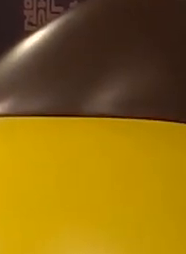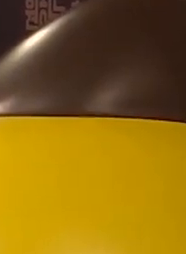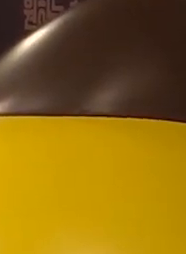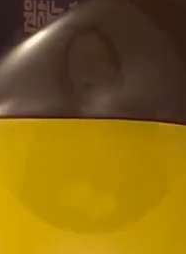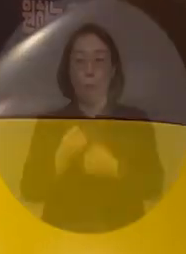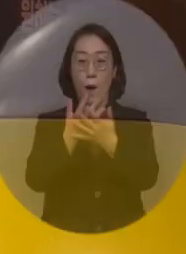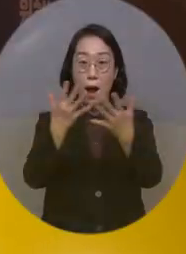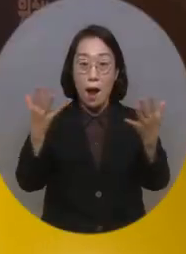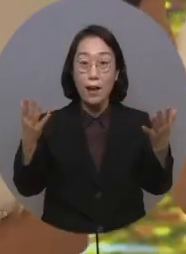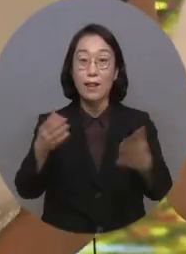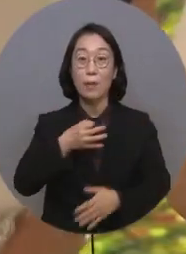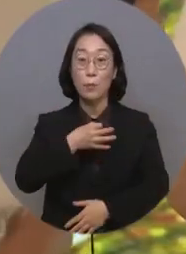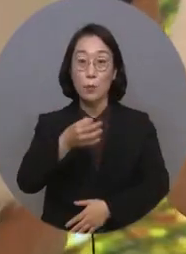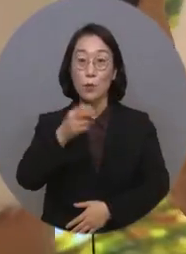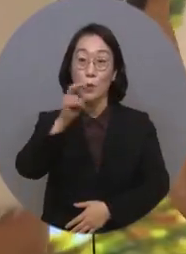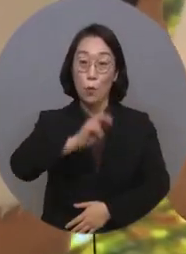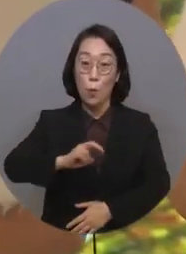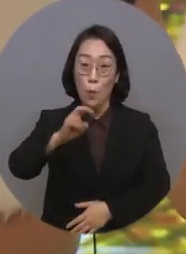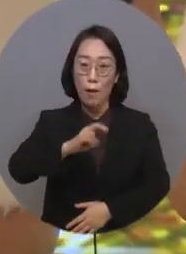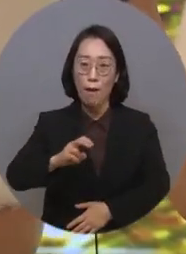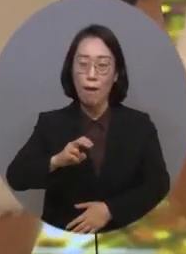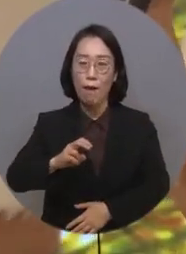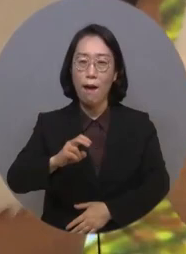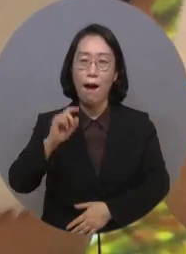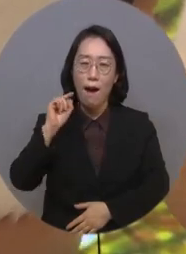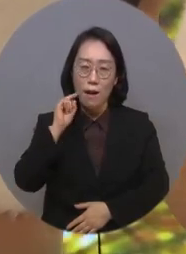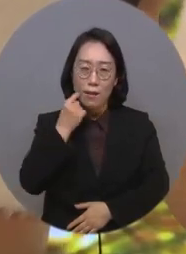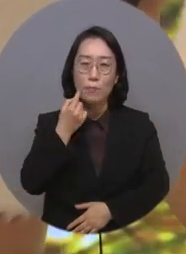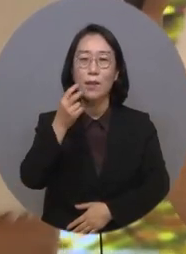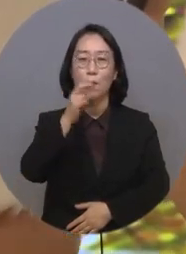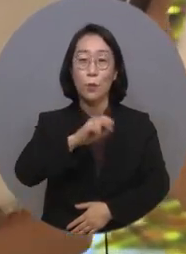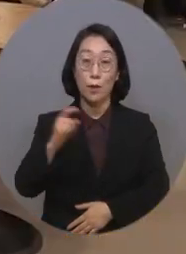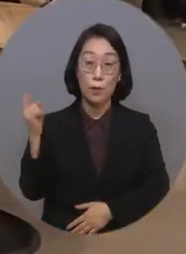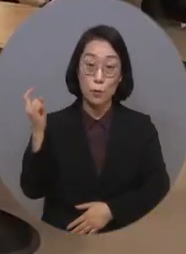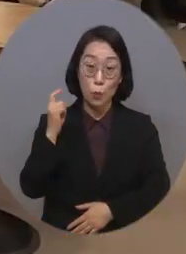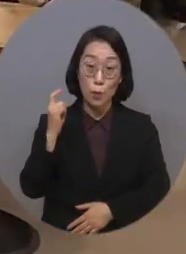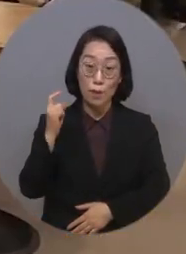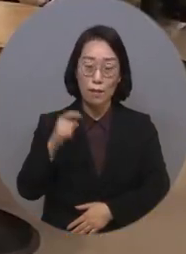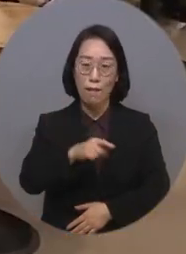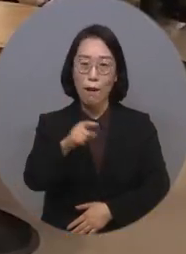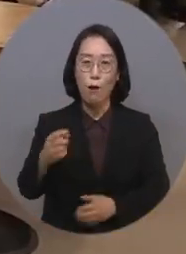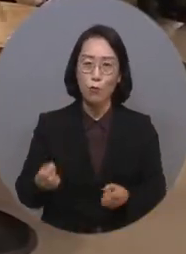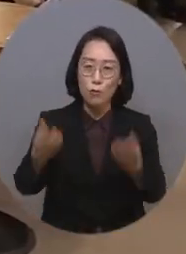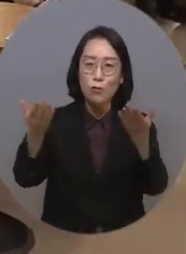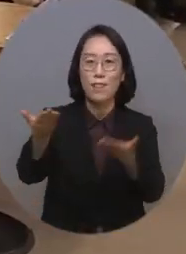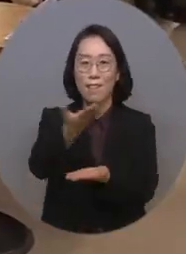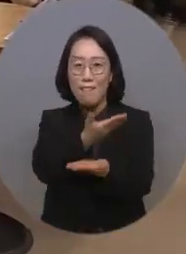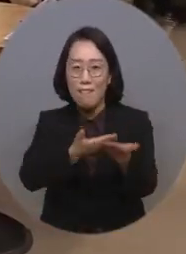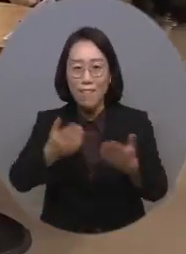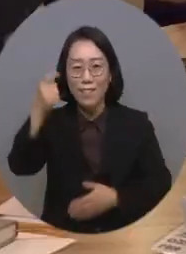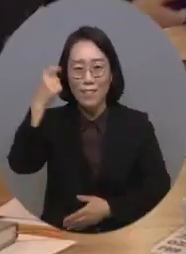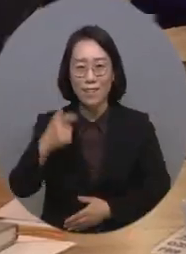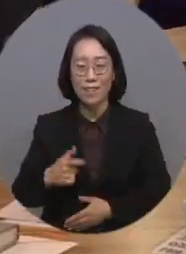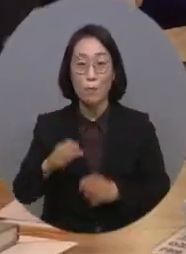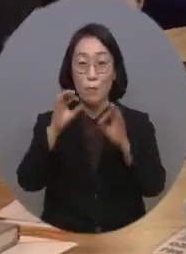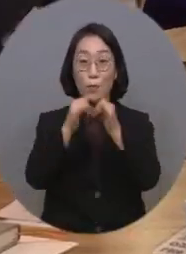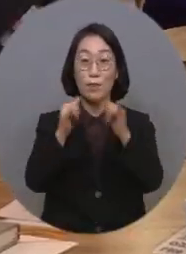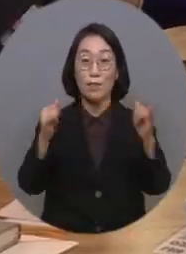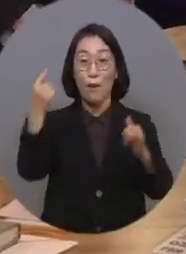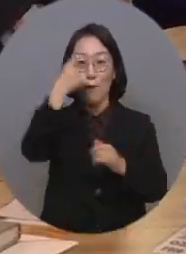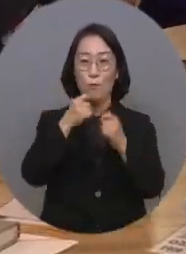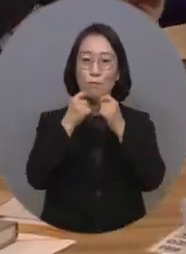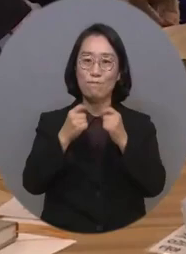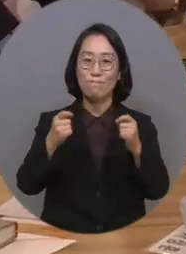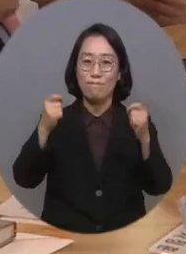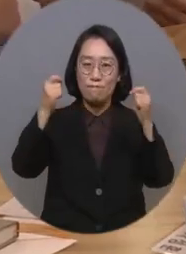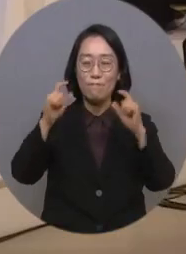환하게 울려 퍼지는 목소리와 감미로운 선율. 어느덧 작은 무대는 축제의 장으로 바뀌고 청중들의 얼굴에는